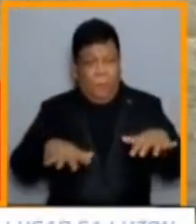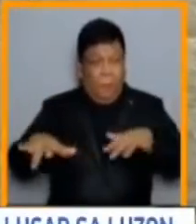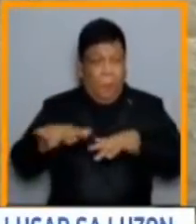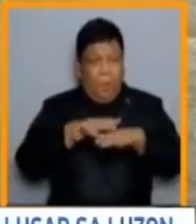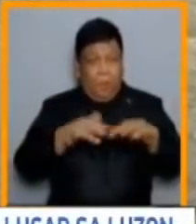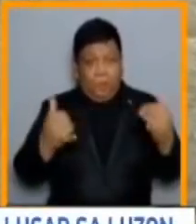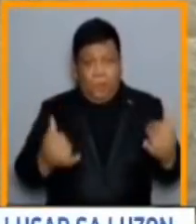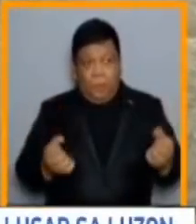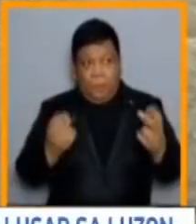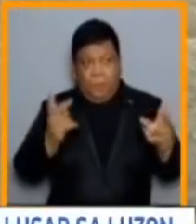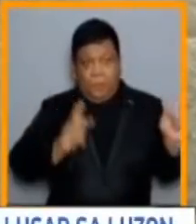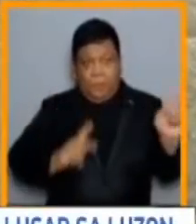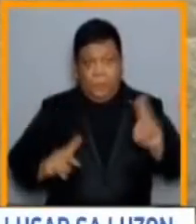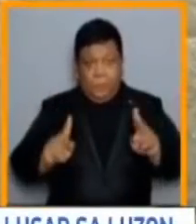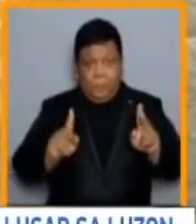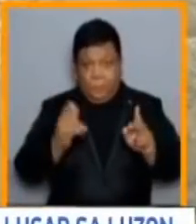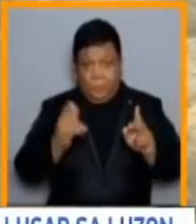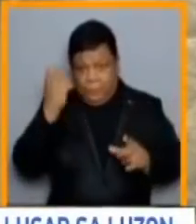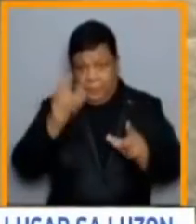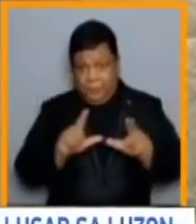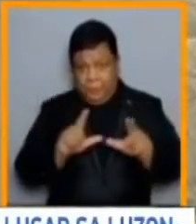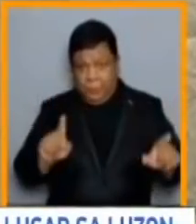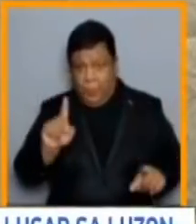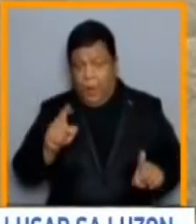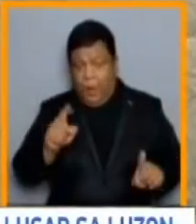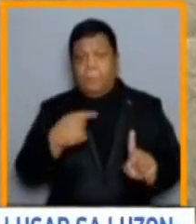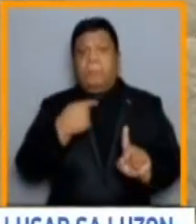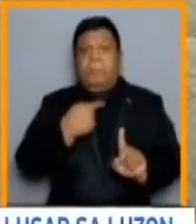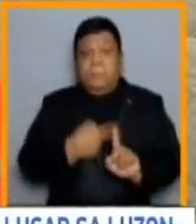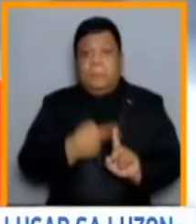bilihin at nagbabadya pa yung taas pamasahe.